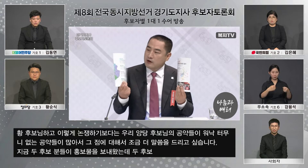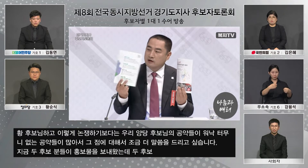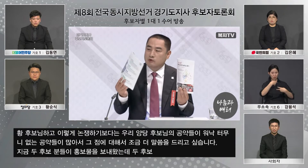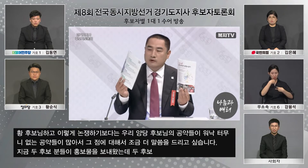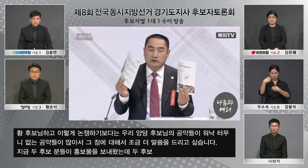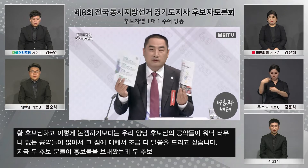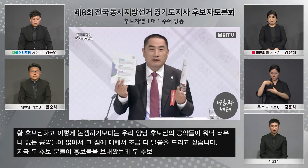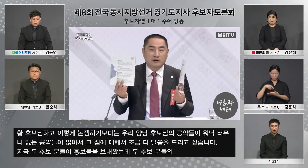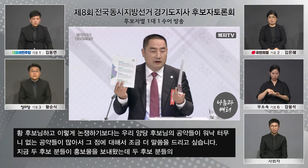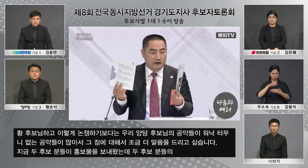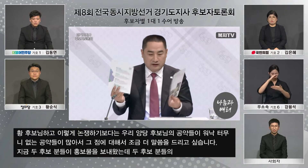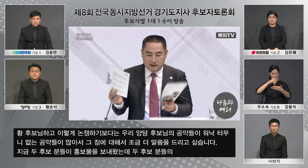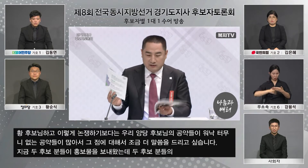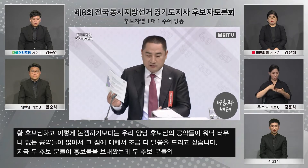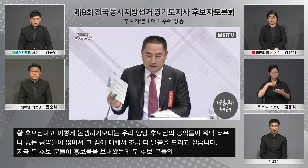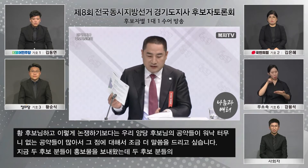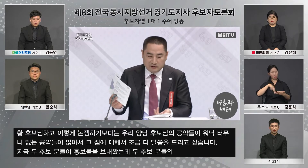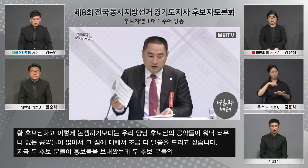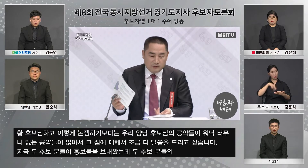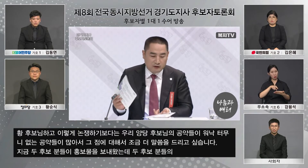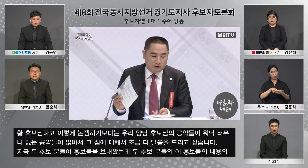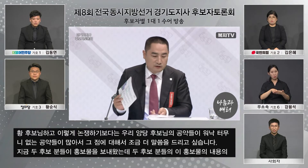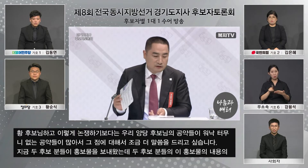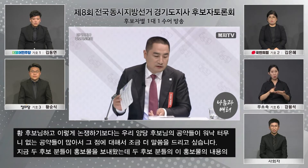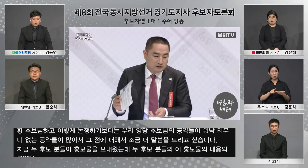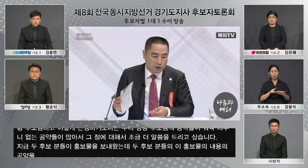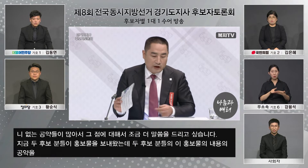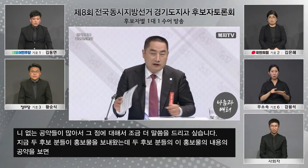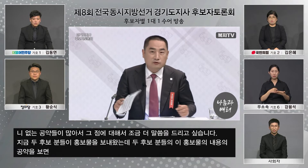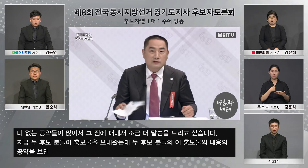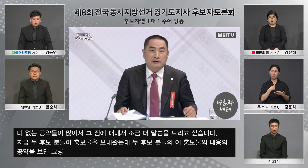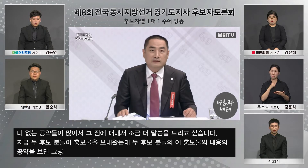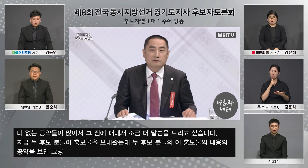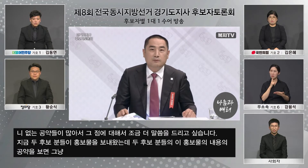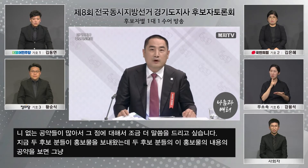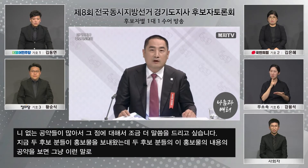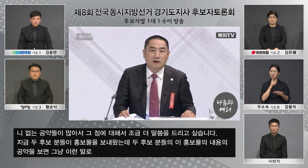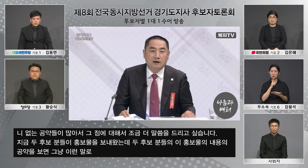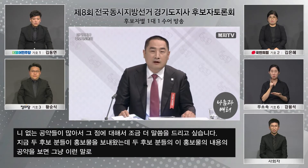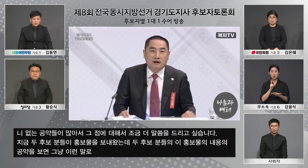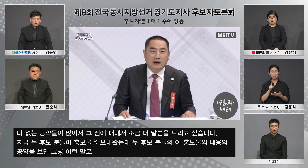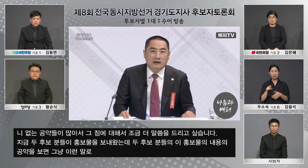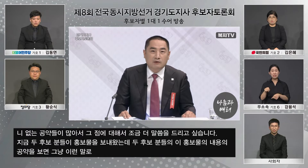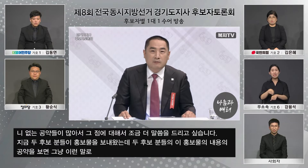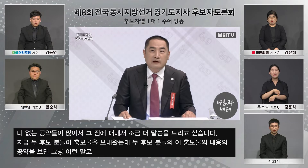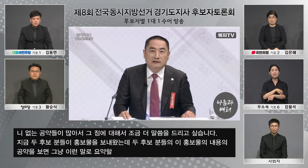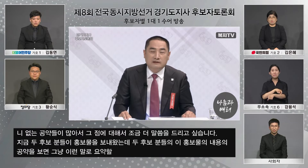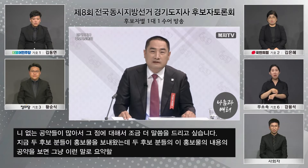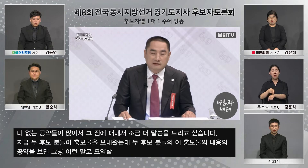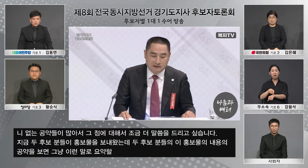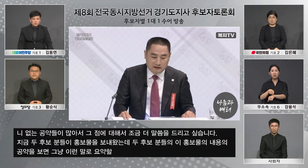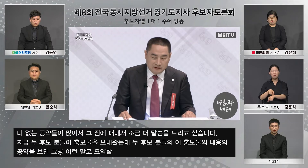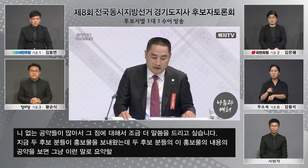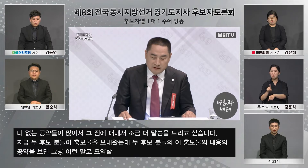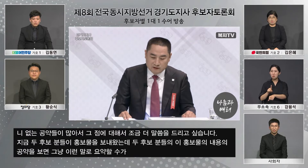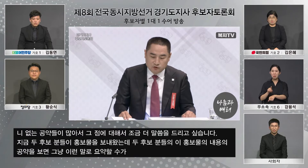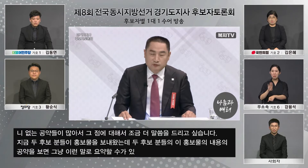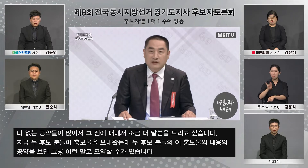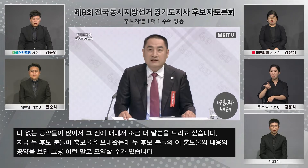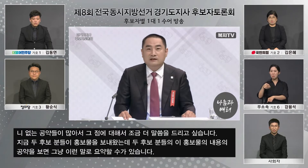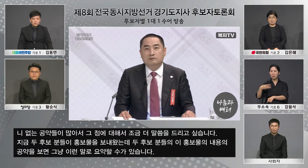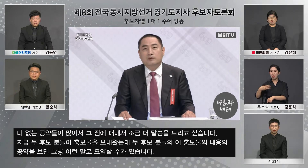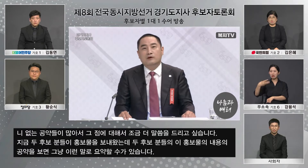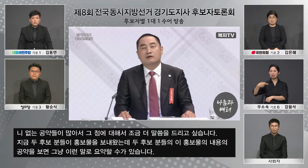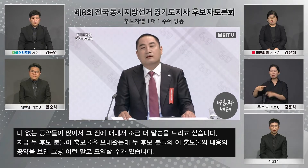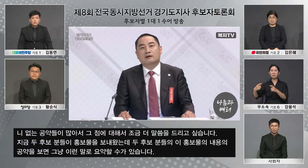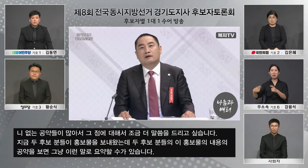내용의 공약을 보면 그냥 이런 말로 그 요약할 수가 있으나 특별 아니면 벨트. 두 분